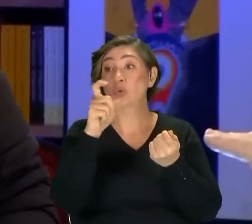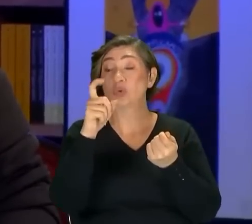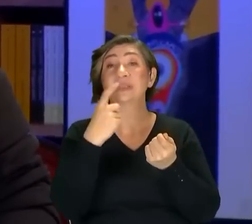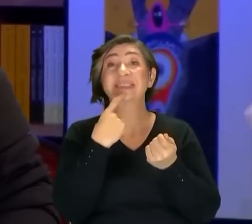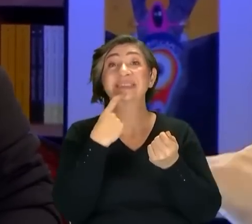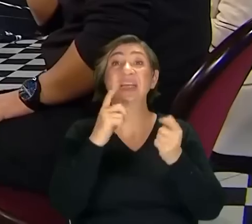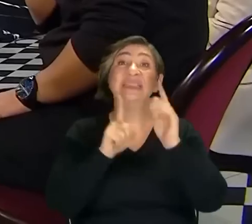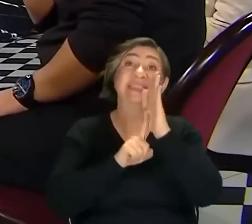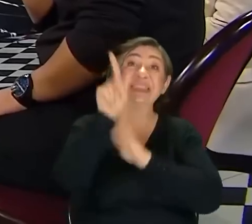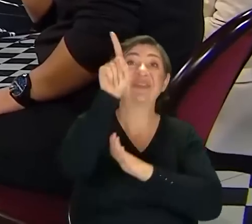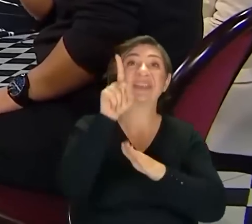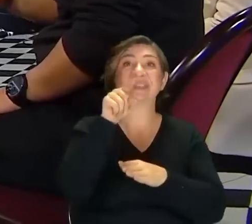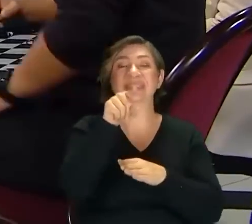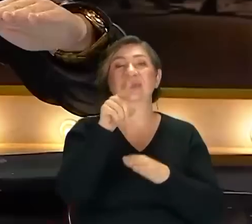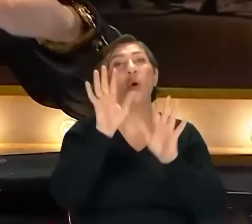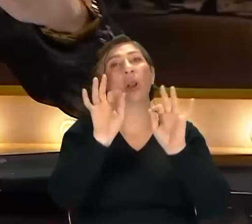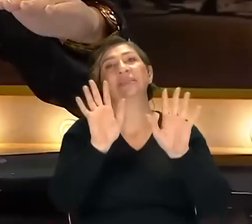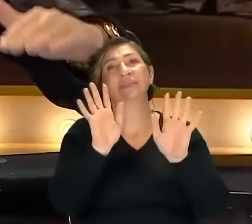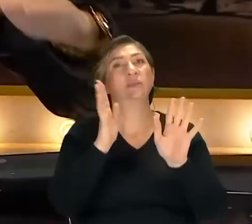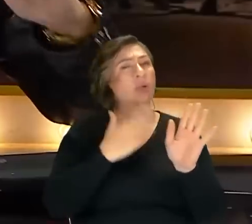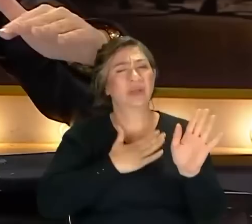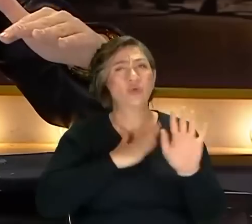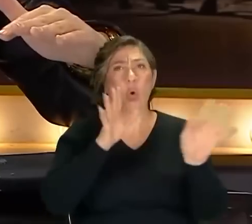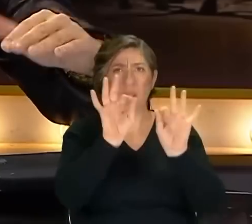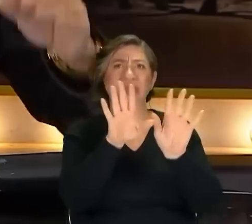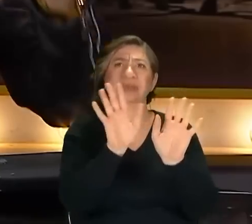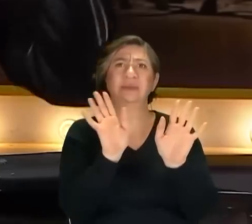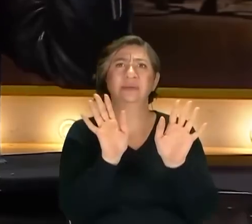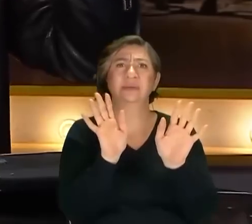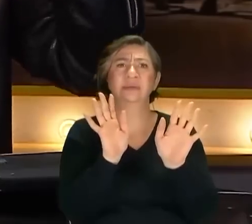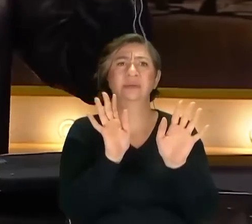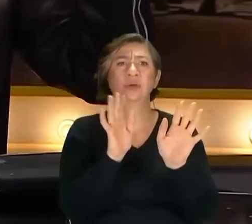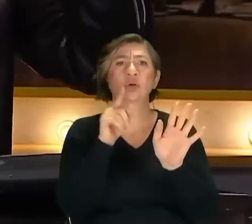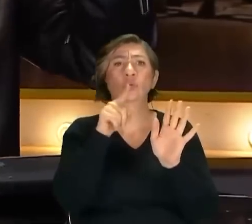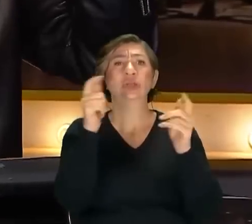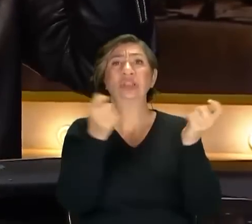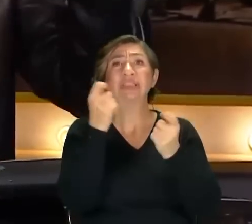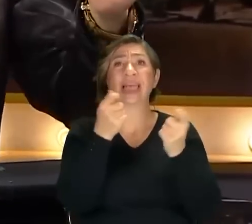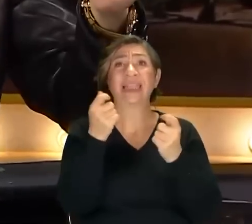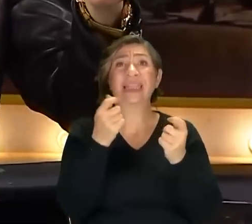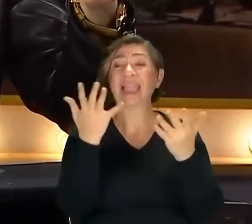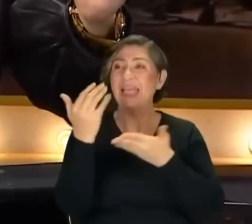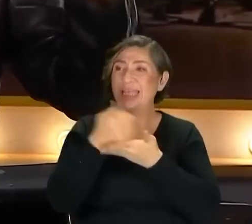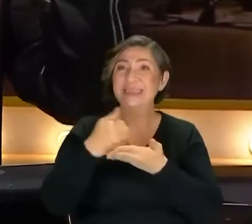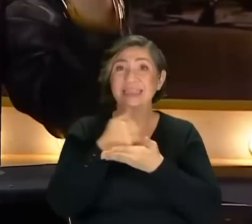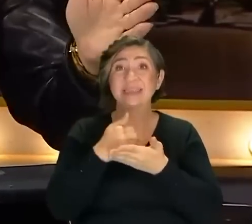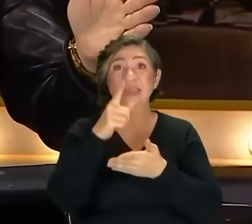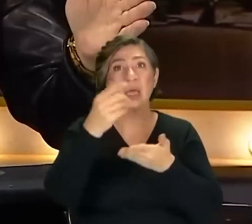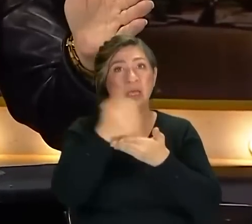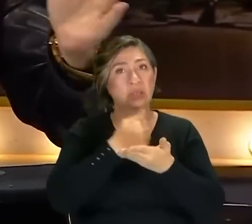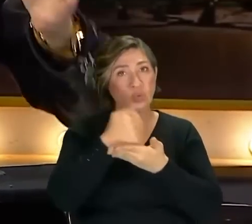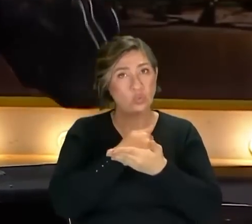2019 senesinde zirvedesin. Estağfurullah. Öylesin. Estağfurullah. Öylesin. Bu işten ne kazanılabilirse